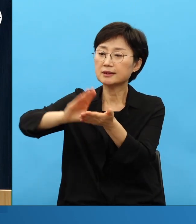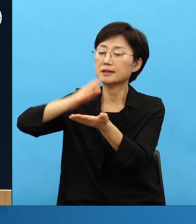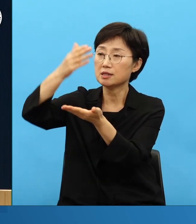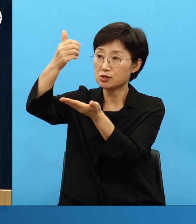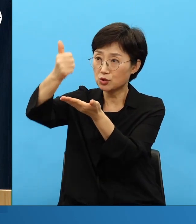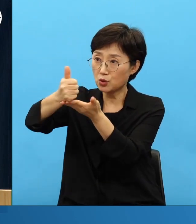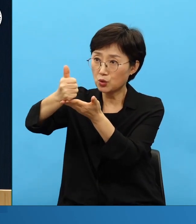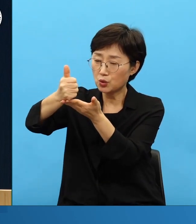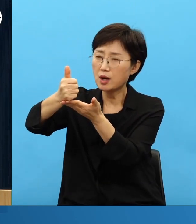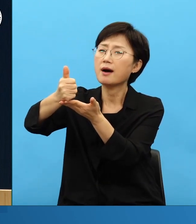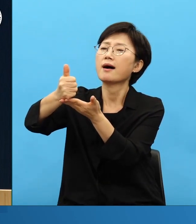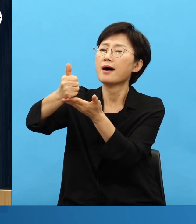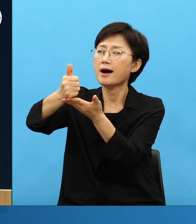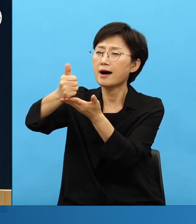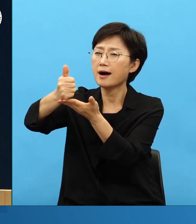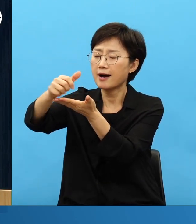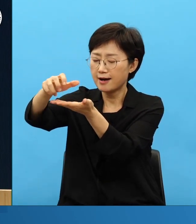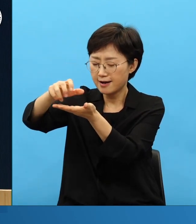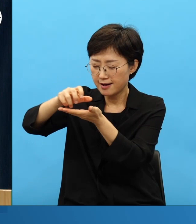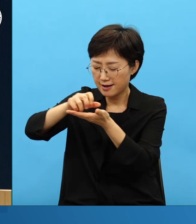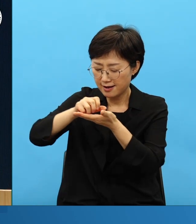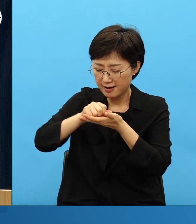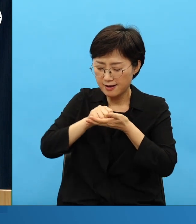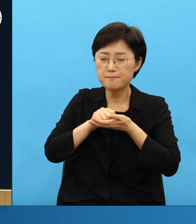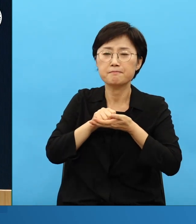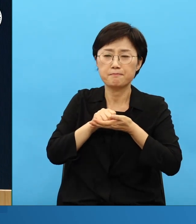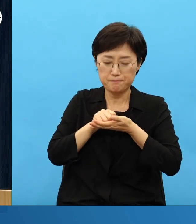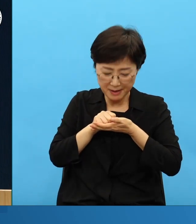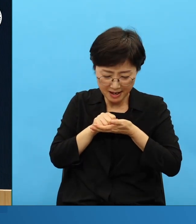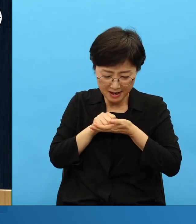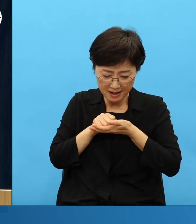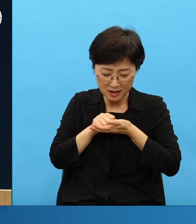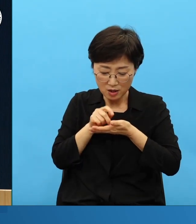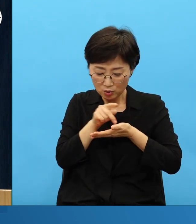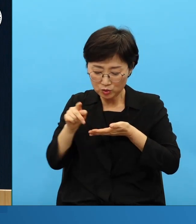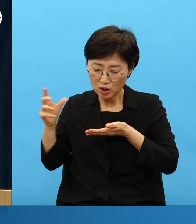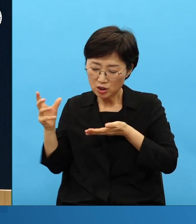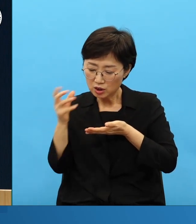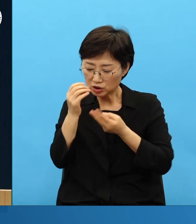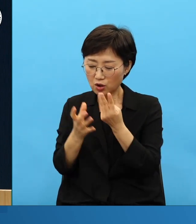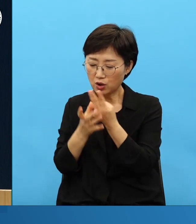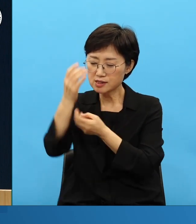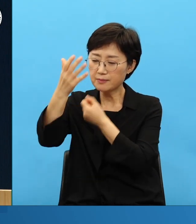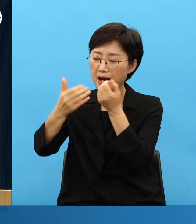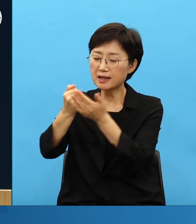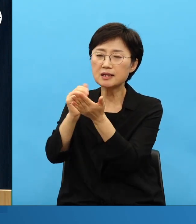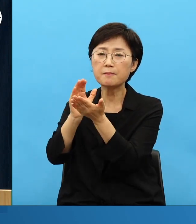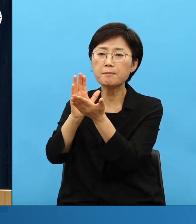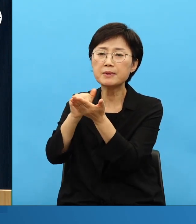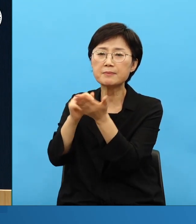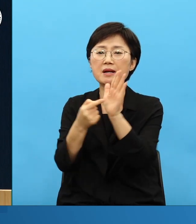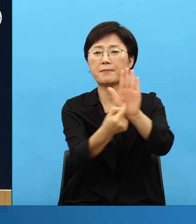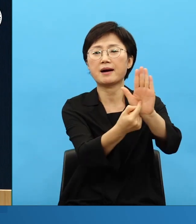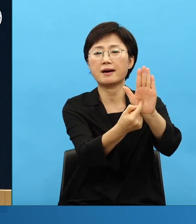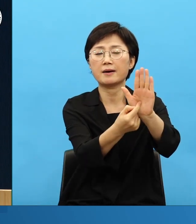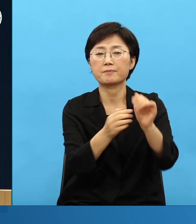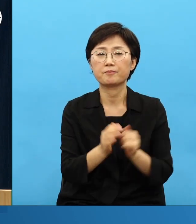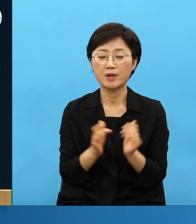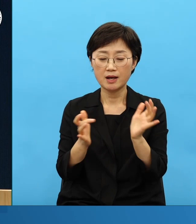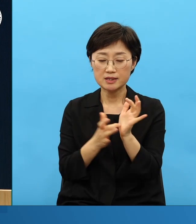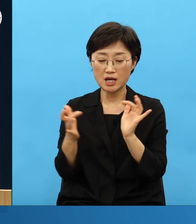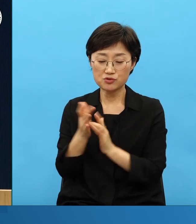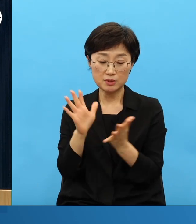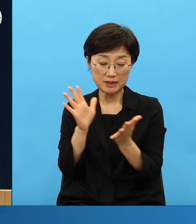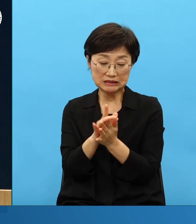비밀이 나타나는 겁니다. If you hold on to this covenant inside of the mystery of Christ, the blessing of the triune God comes upon you. 예수님이 직접 말씀하셨습니다.